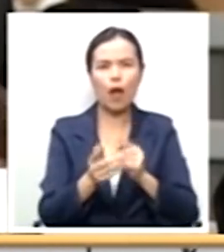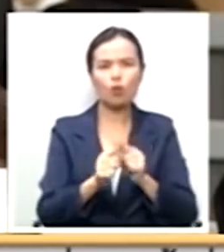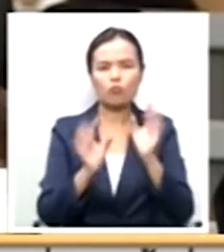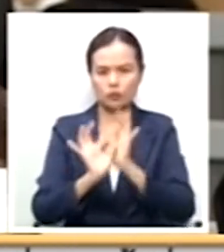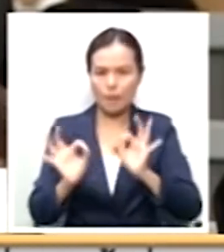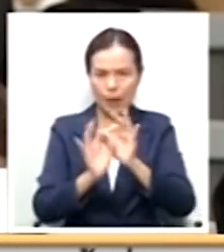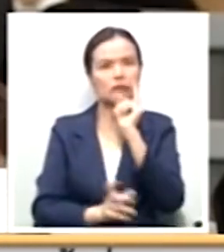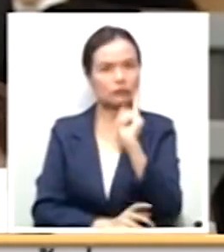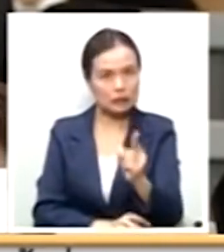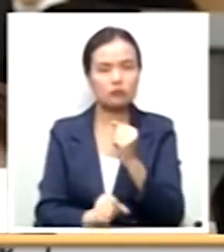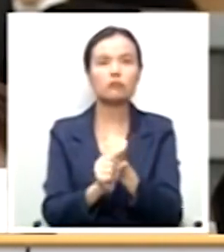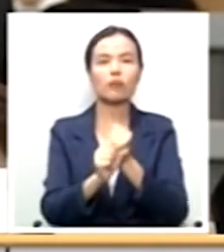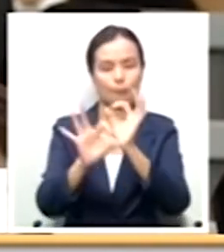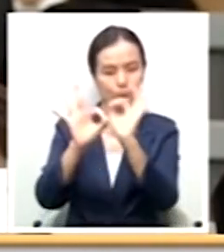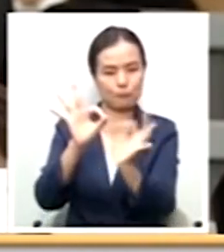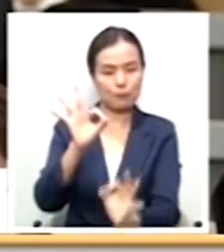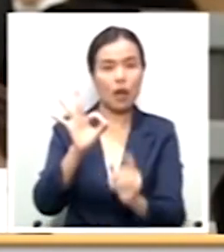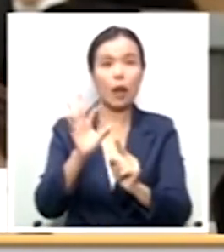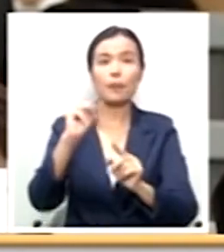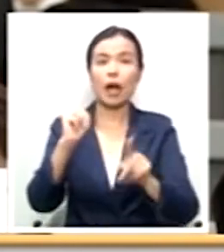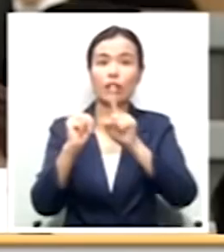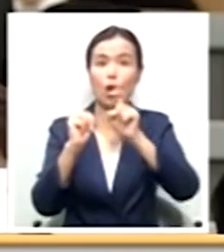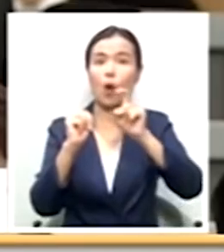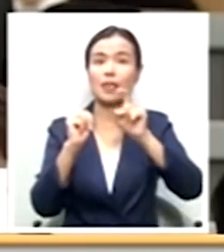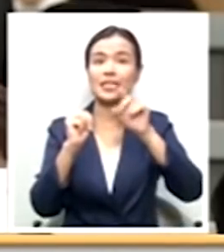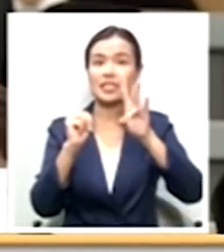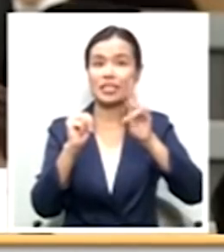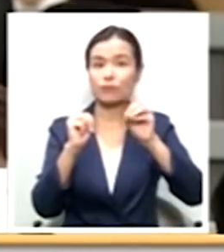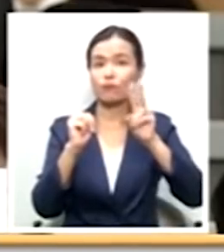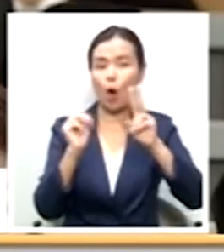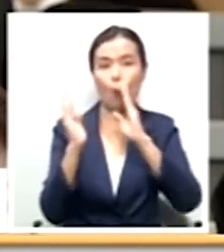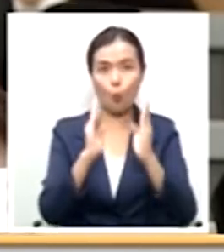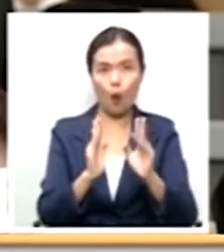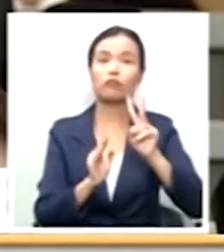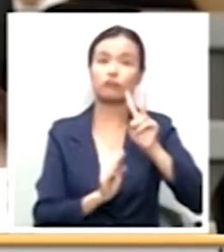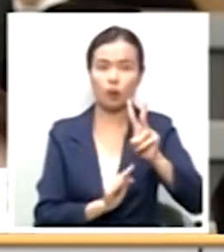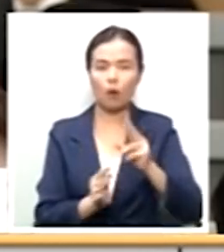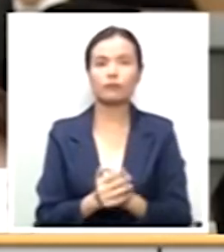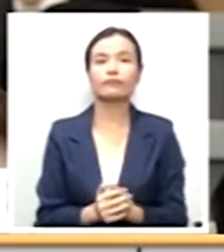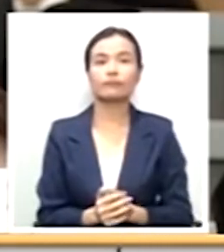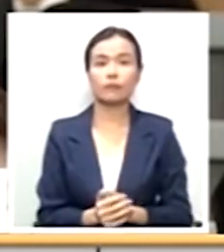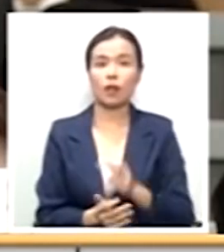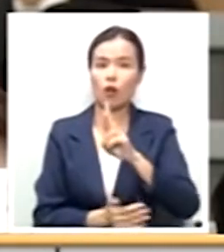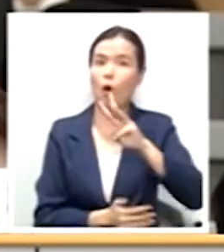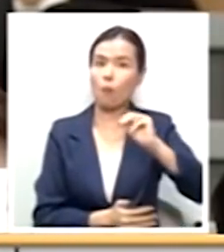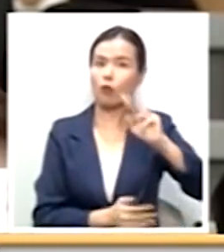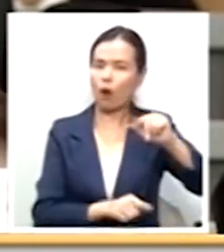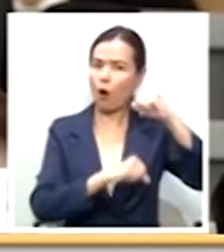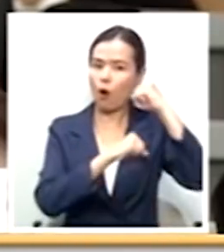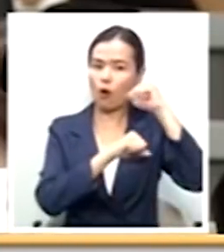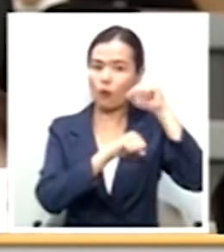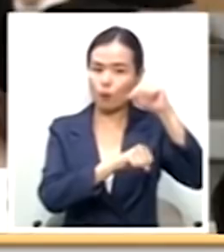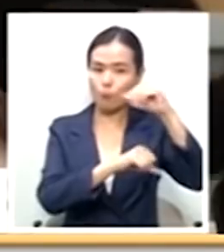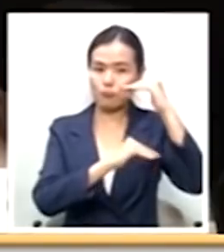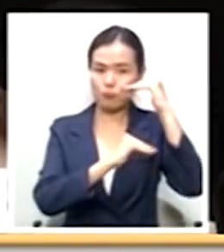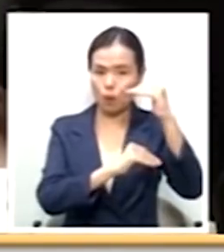นี่คือข้อความตามรัฐธรรมนูญมาตรา172วรรค2เมื่อคณะรัฐมนตรีตราพระราชกำหนดขึ้นมาแล้วครับรัฐธรรมนูญ